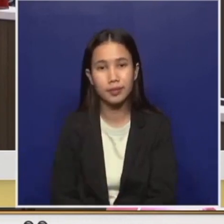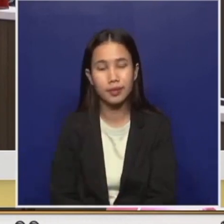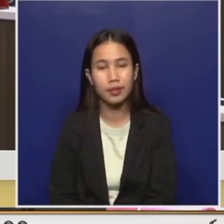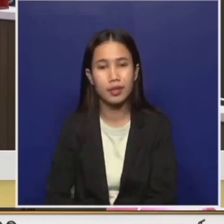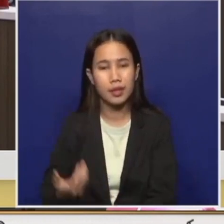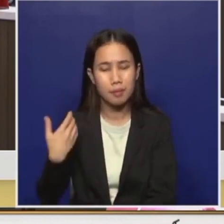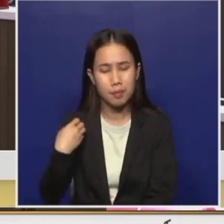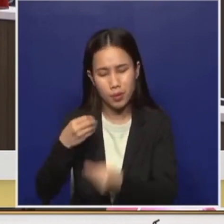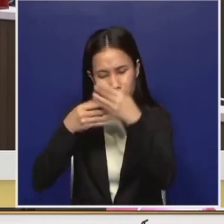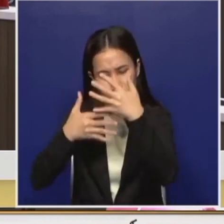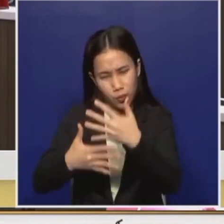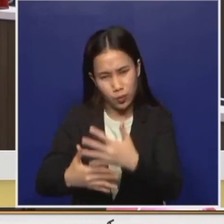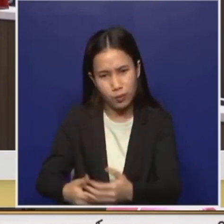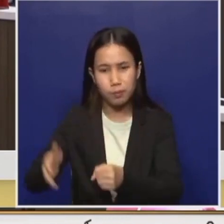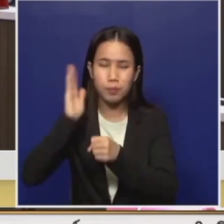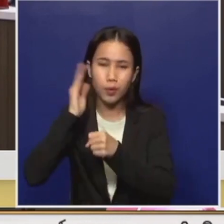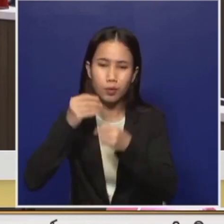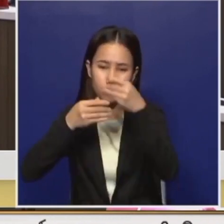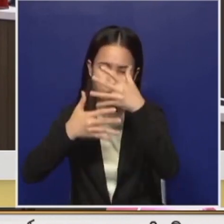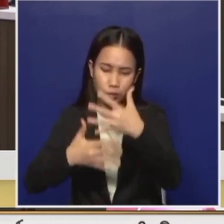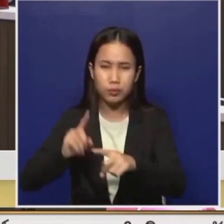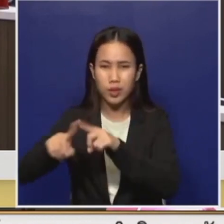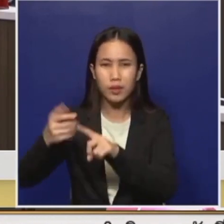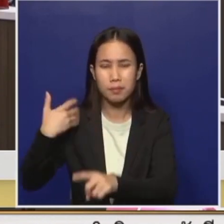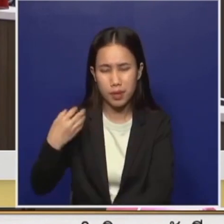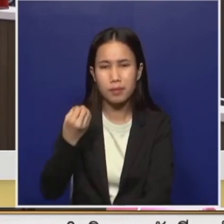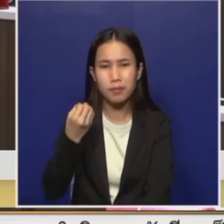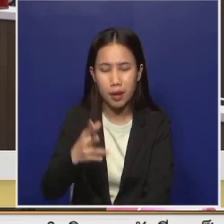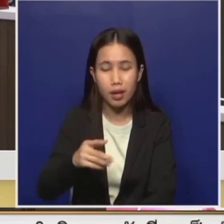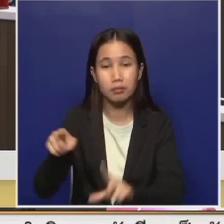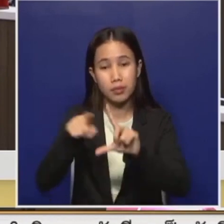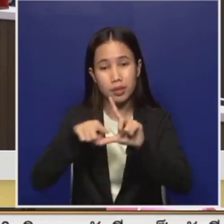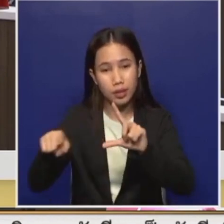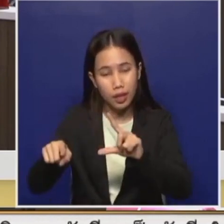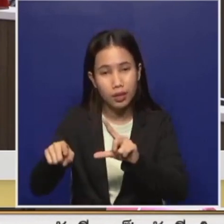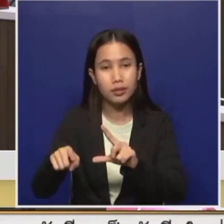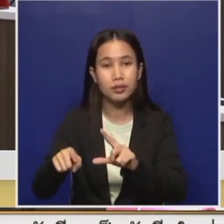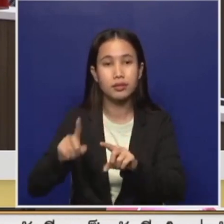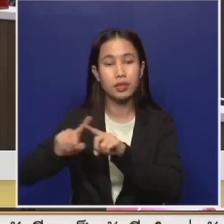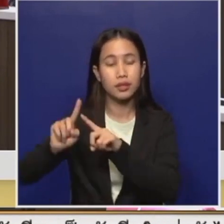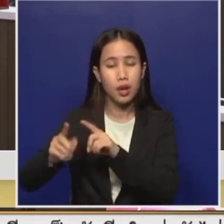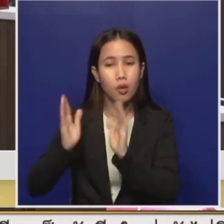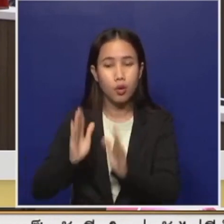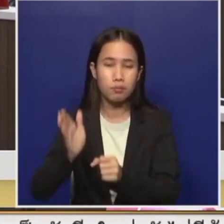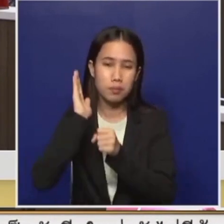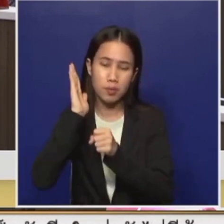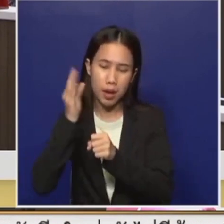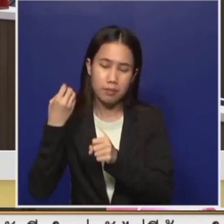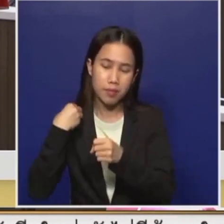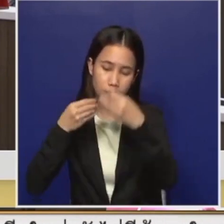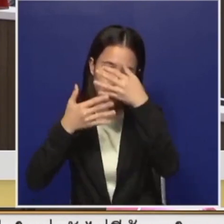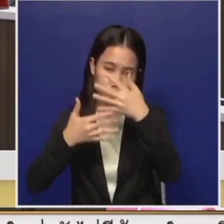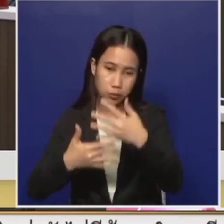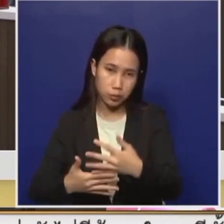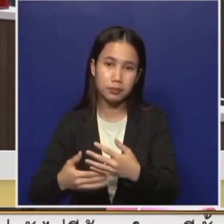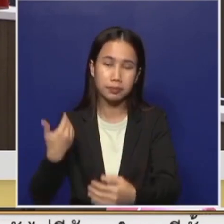กครับพี่ปลาย่นัพลมีทั้งจากพะเก้าไก่ครั ท่านปฏิพัสดี ภาดาท่านยุทพงจทรัเถีน